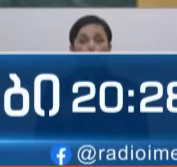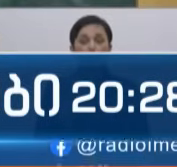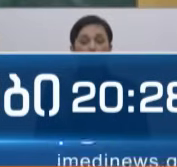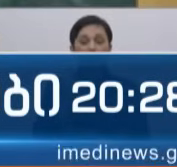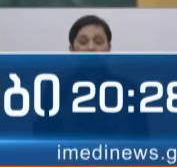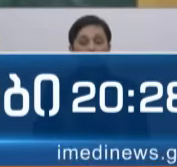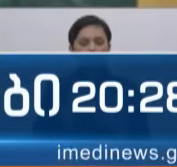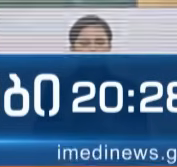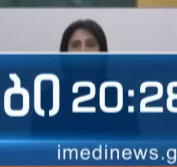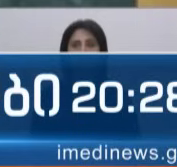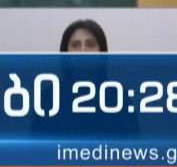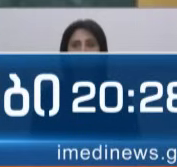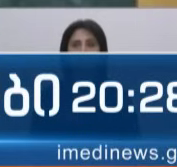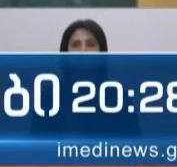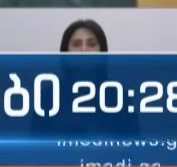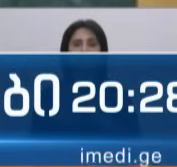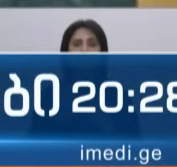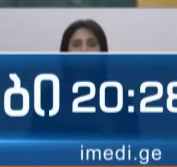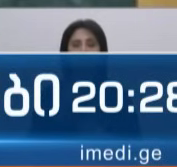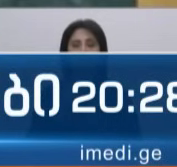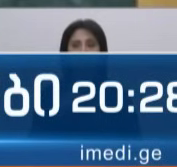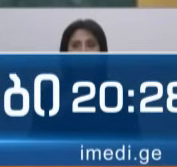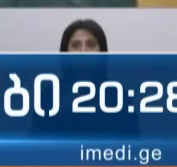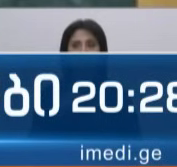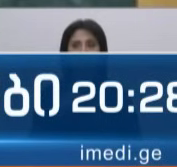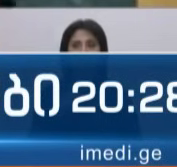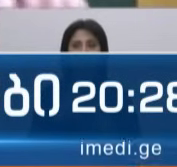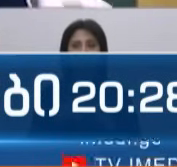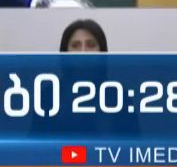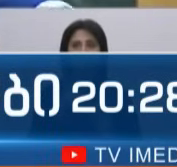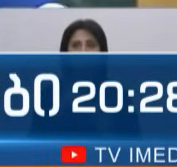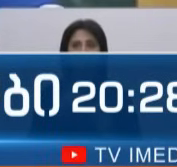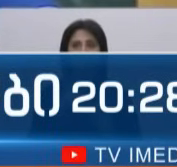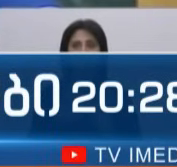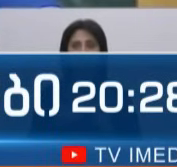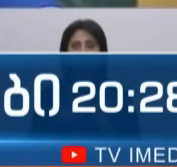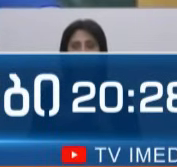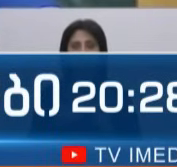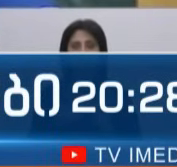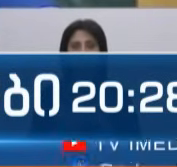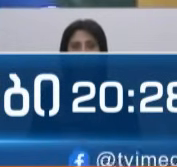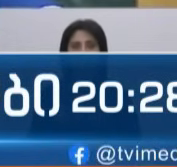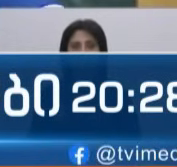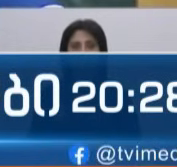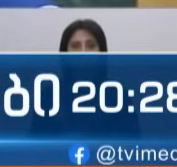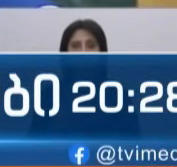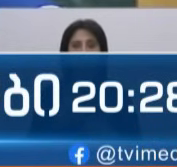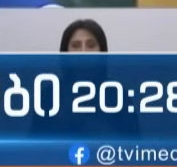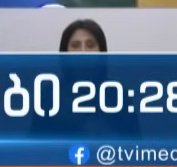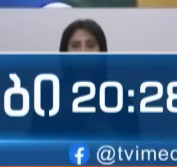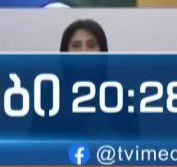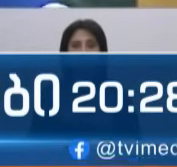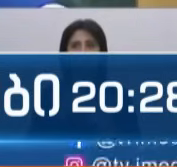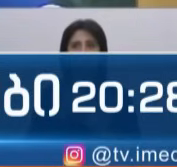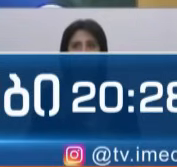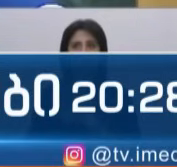რეფორმა ჩვენთვის არის აბსოლუტურად მიუღებელი. რაც შეეხება 2008 წლის შეფასებას, ის რაც მოხდა 2008